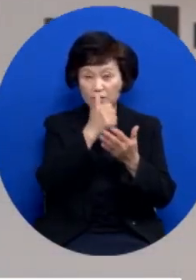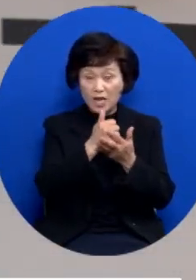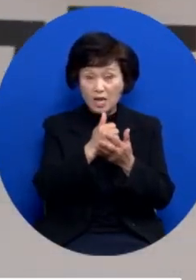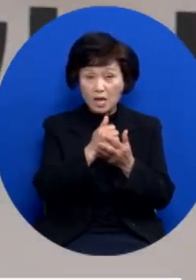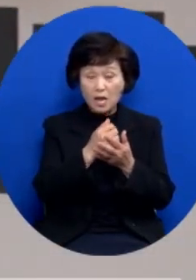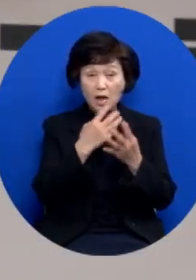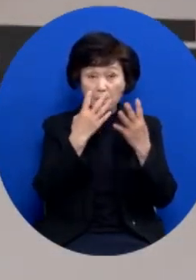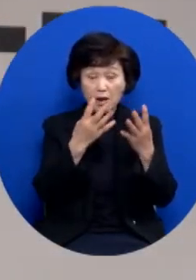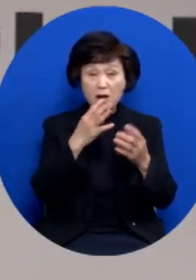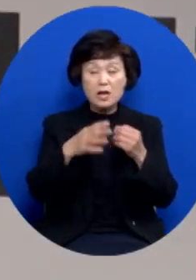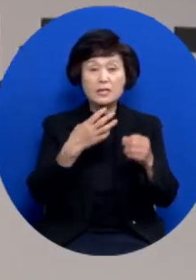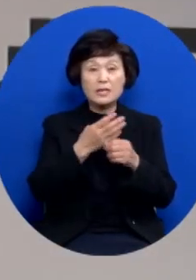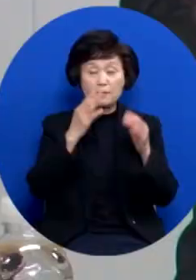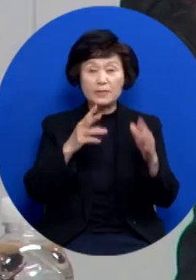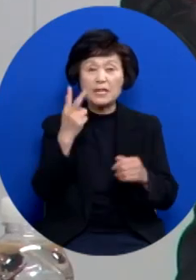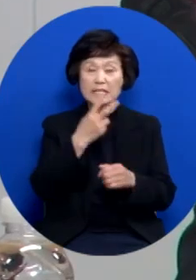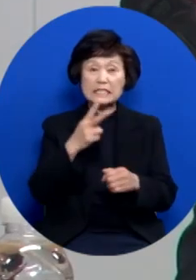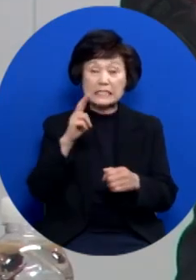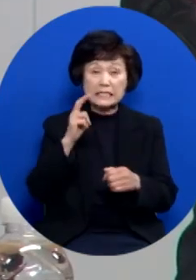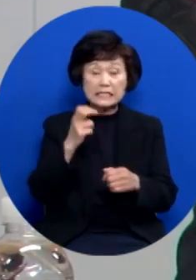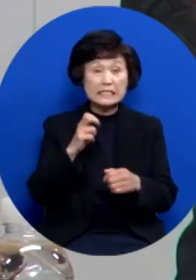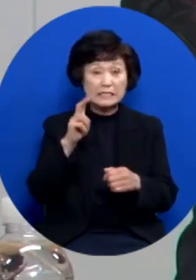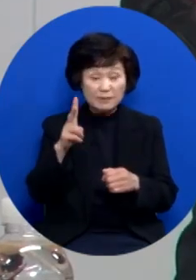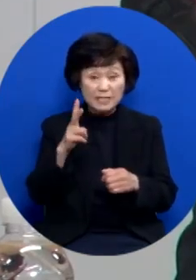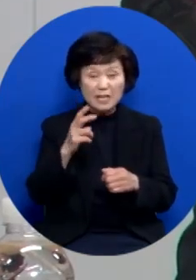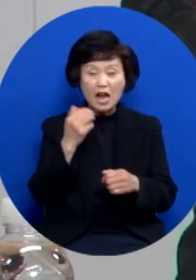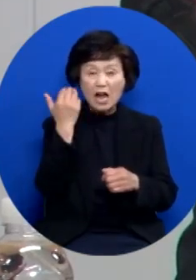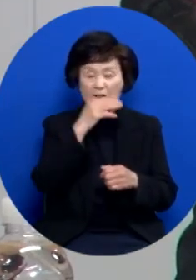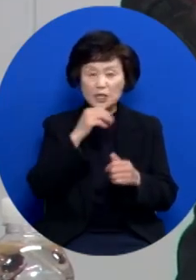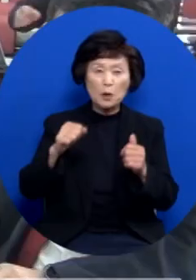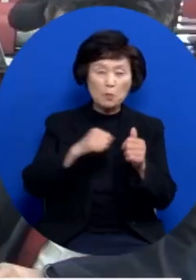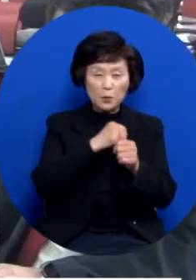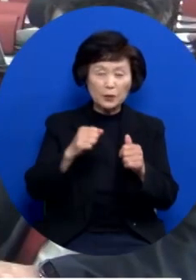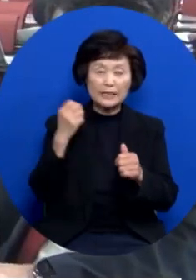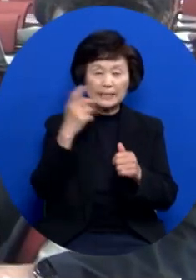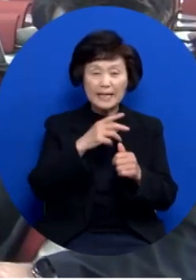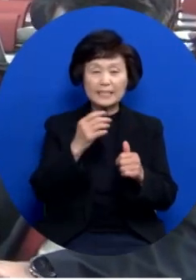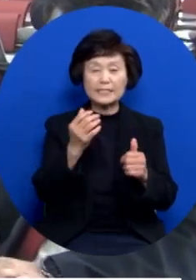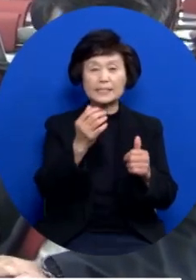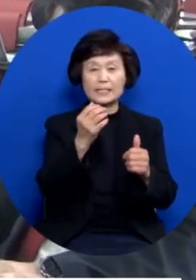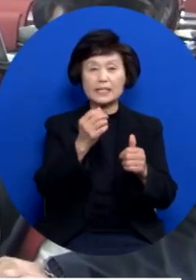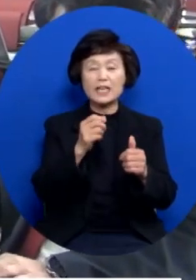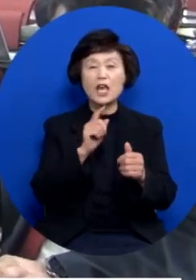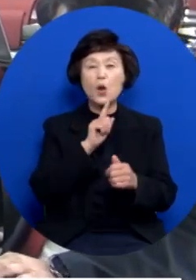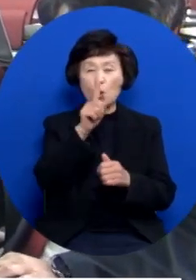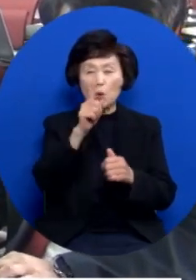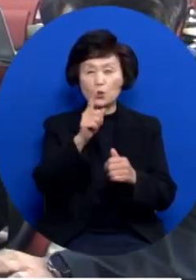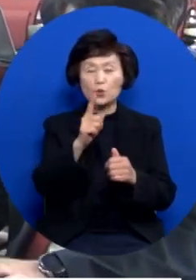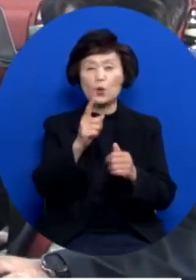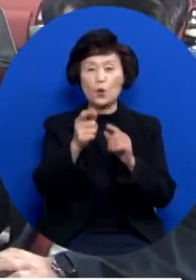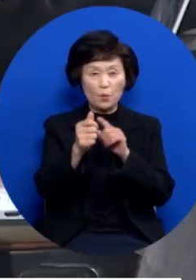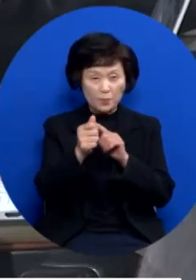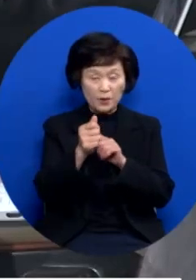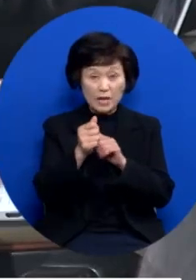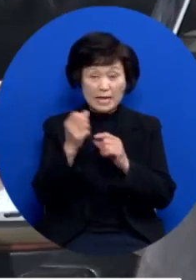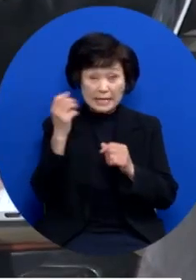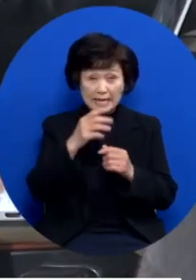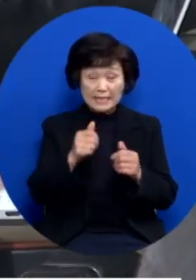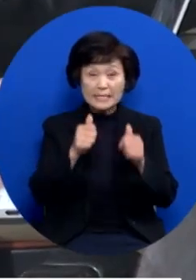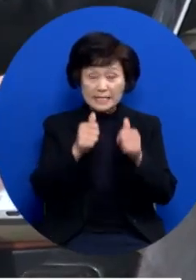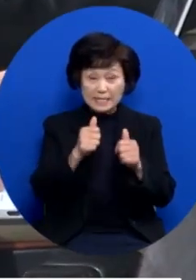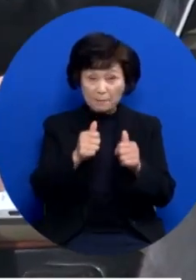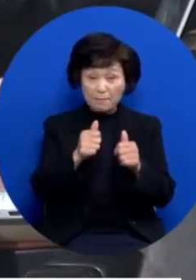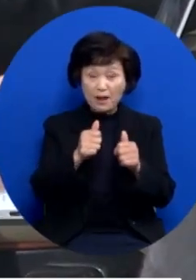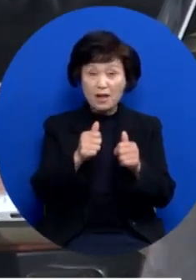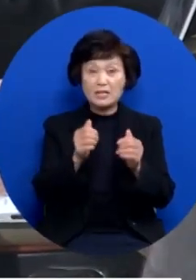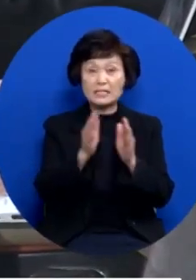4년 만인 2022년 성폭행 혐의로 또다시 고소당했습니다. 14년 만에 또다시 열린 재판, 어떤